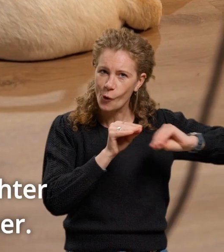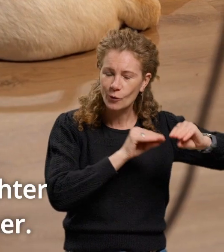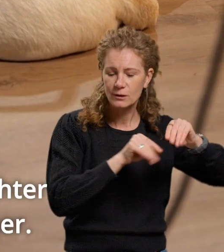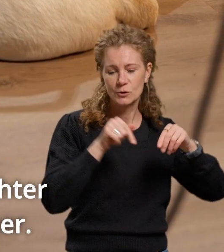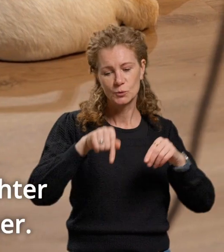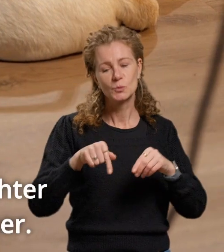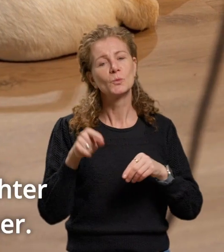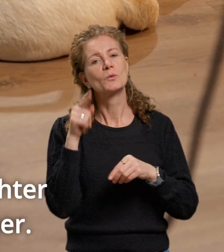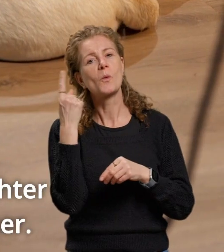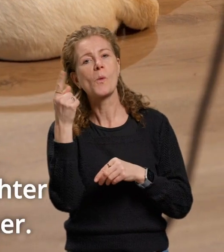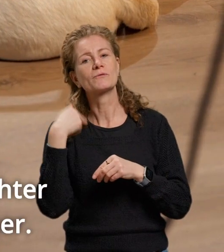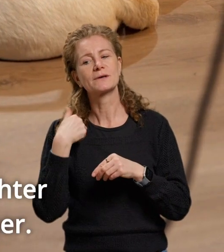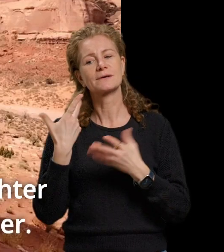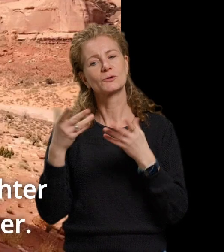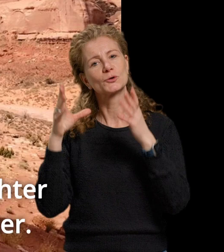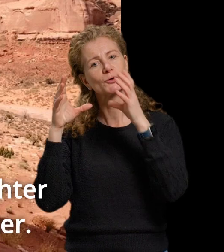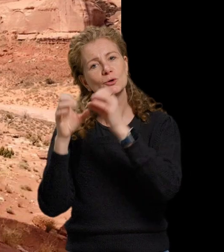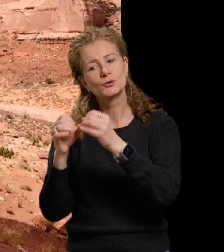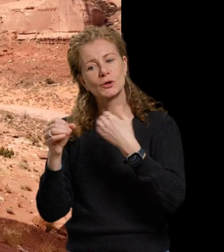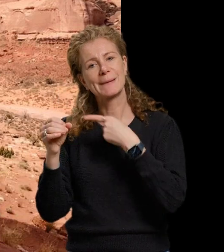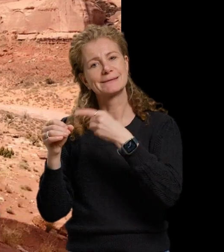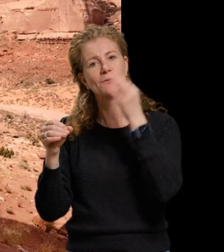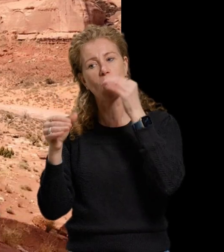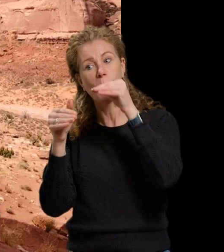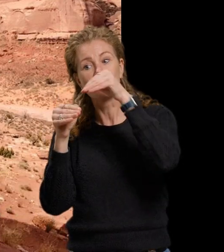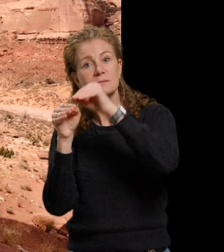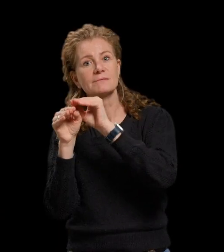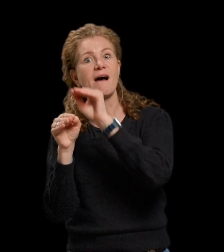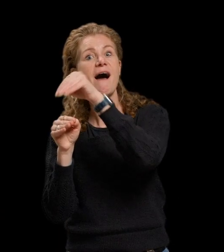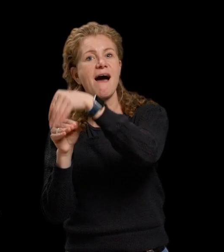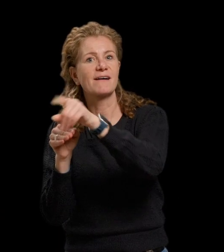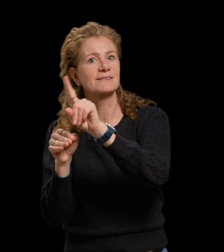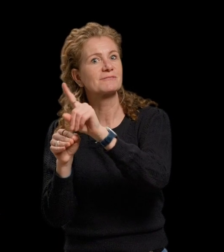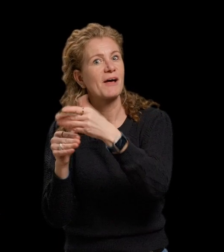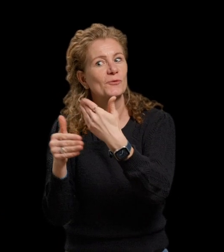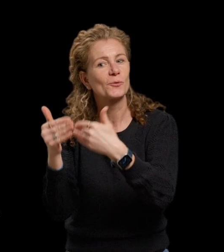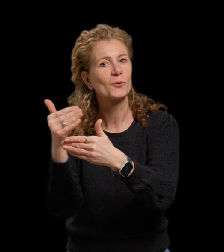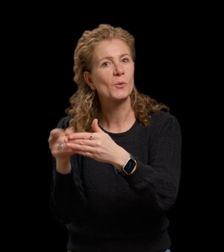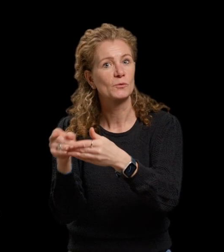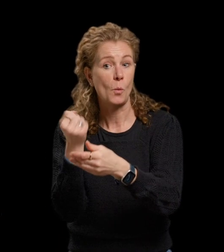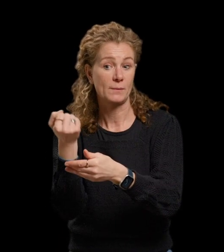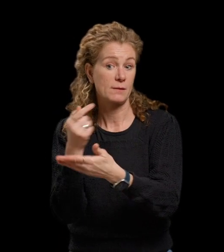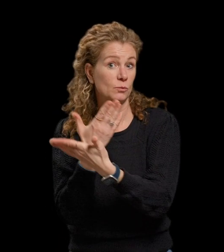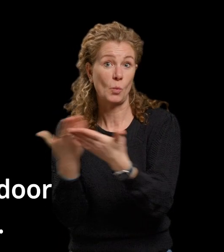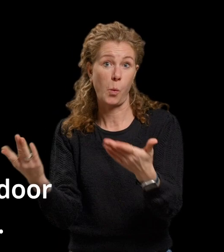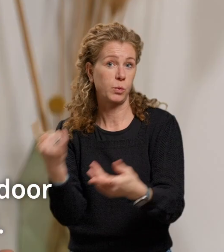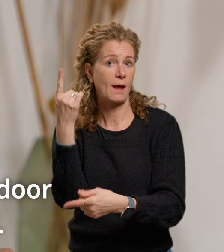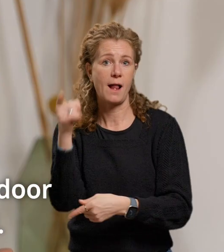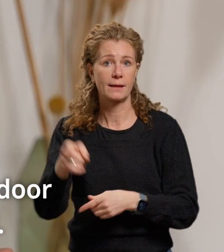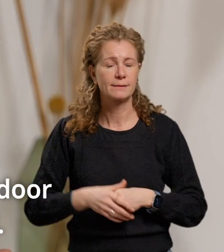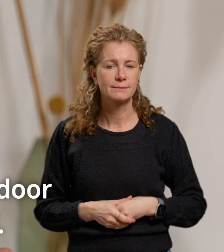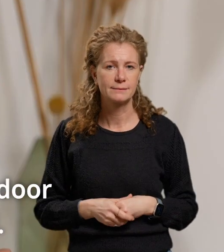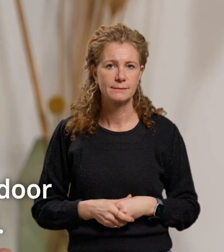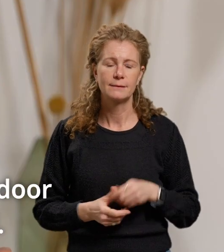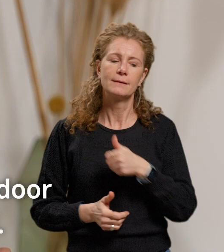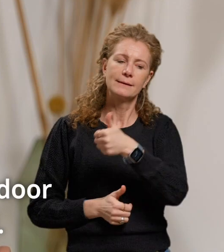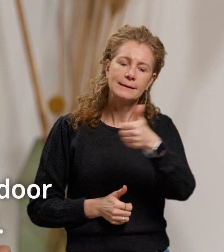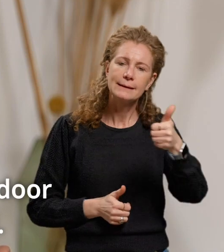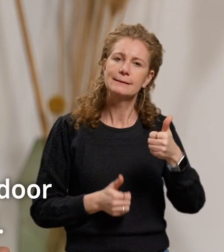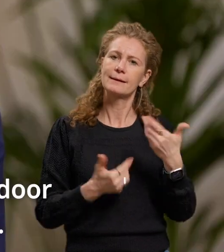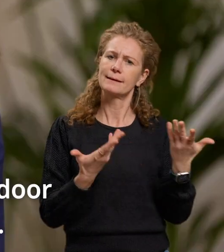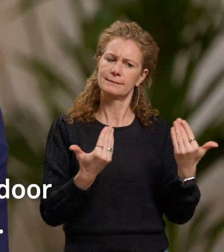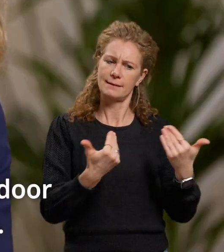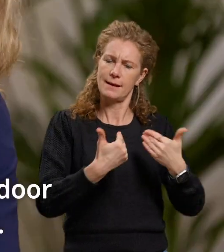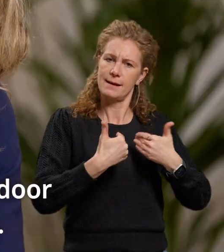afspeelt achter de voordeur van mensen met Usher. Want Usher heb je nooit alleen. Iedereen die ook aangeraakt